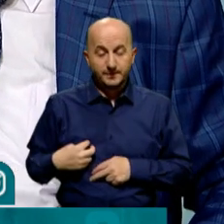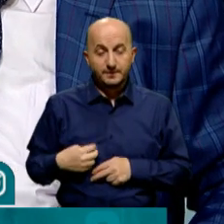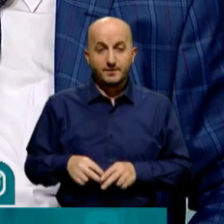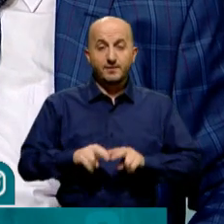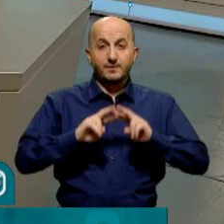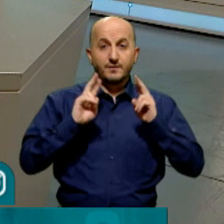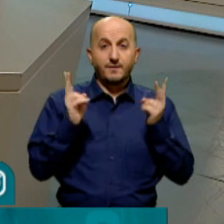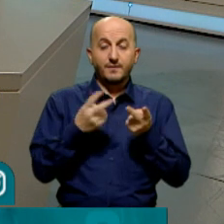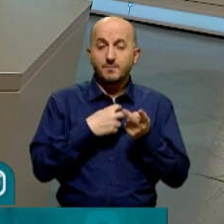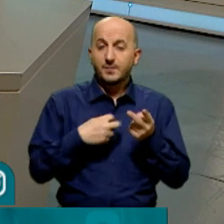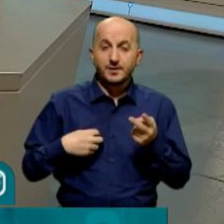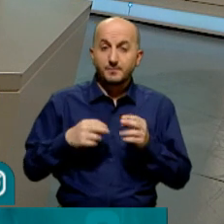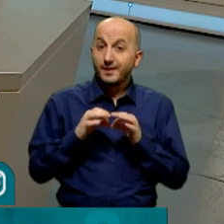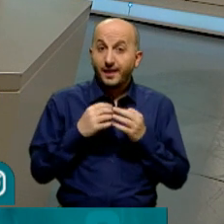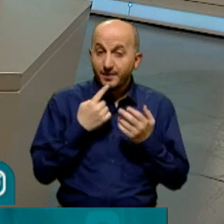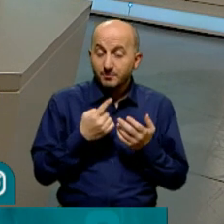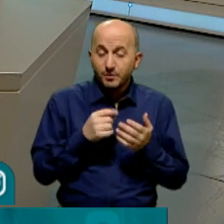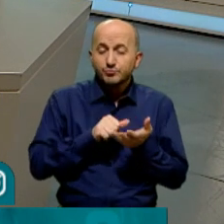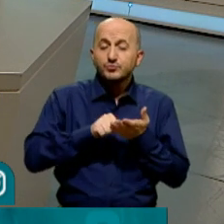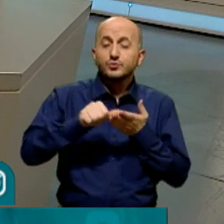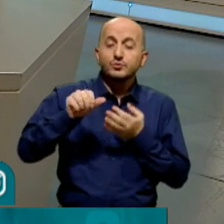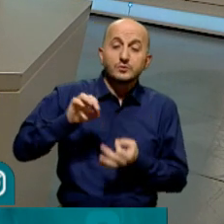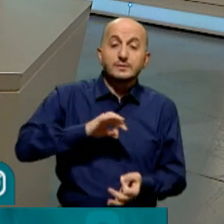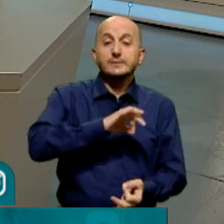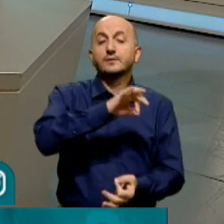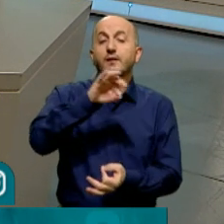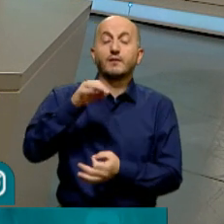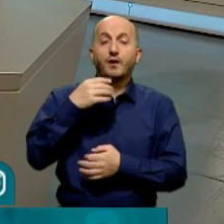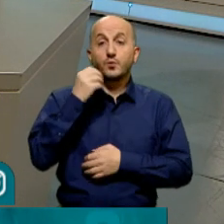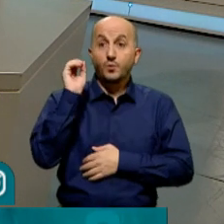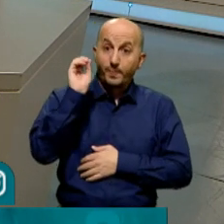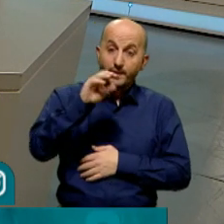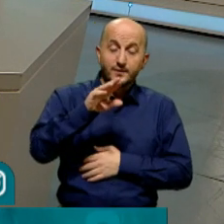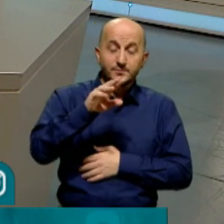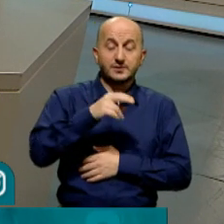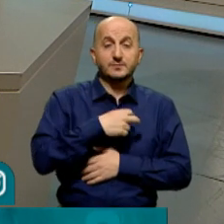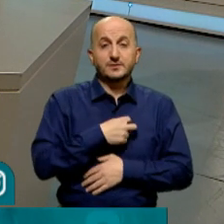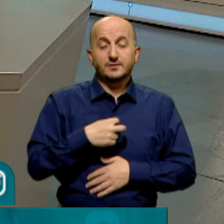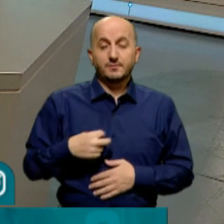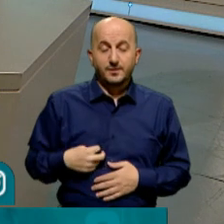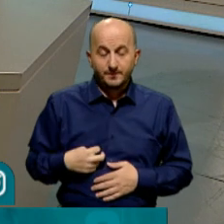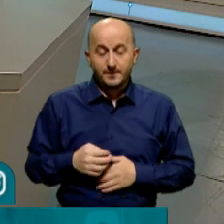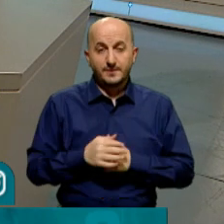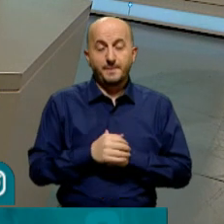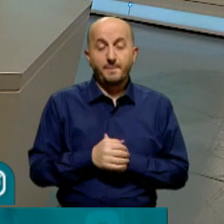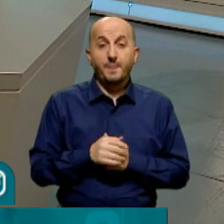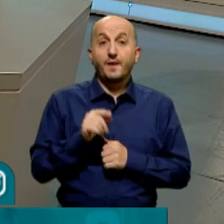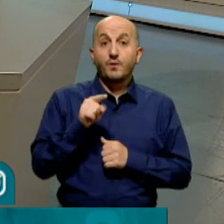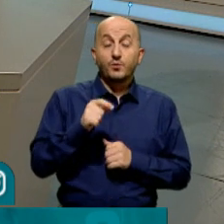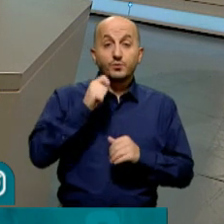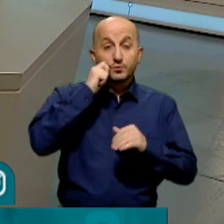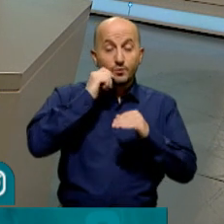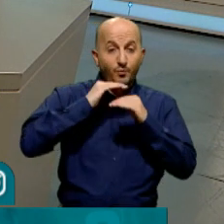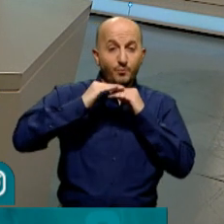Evrensel peygamber ne demek? Bütün insanlığa gönderilmiş bir peygamber. O halde bütün insanlığa gönderilmişse, onun